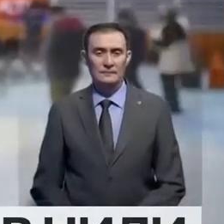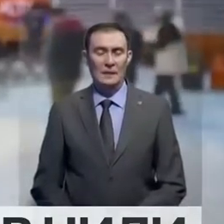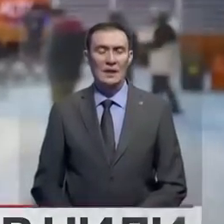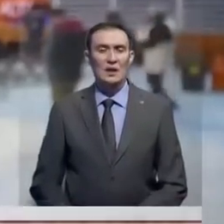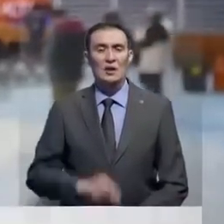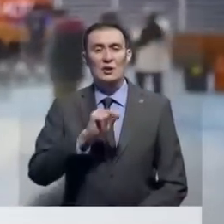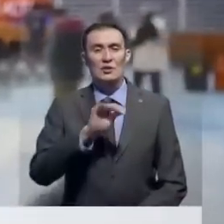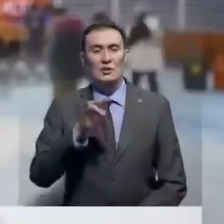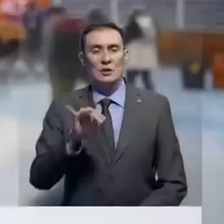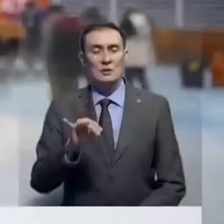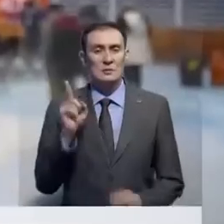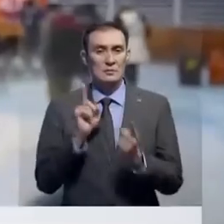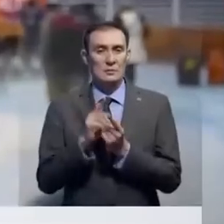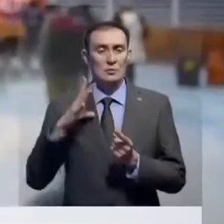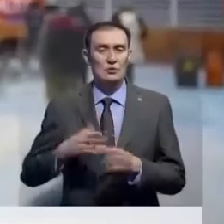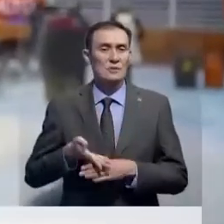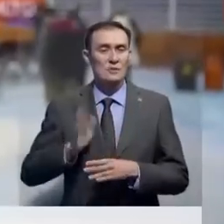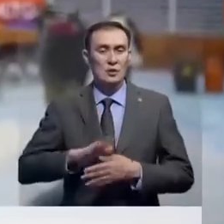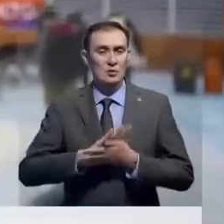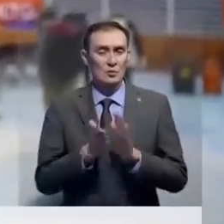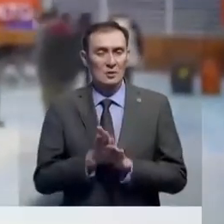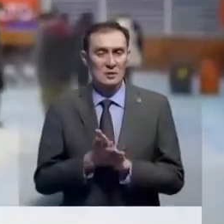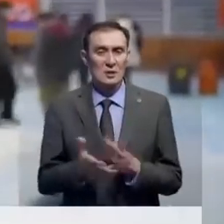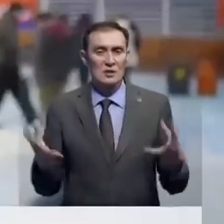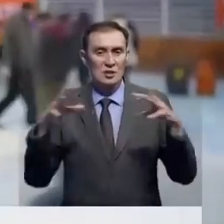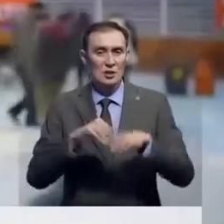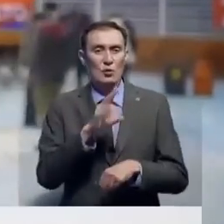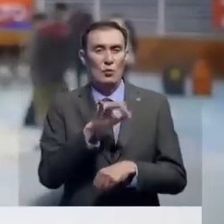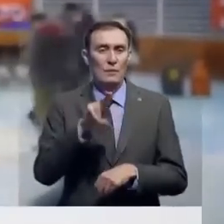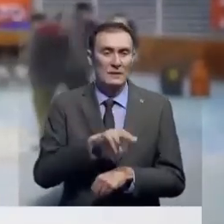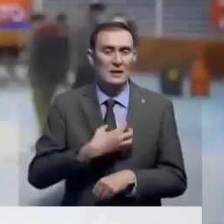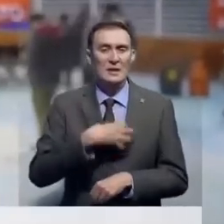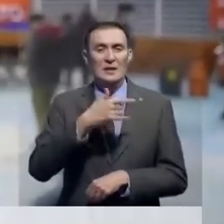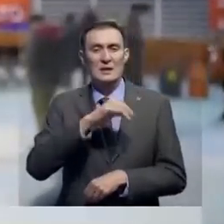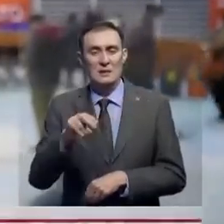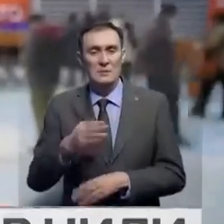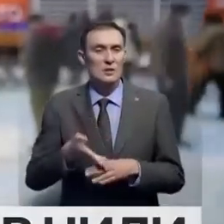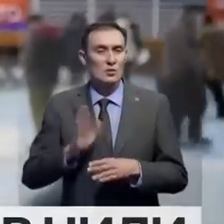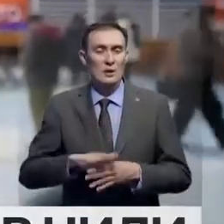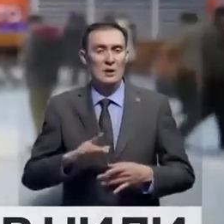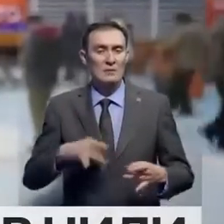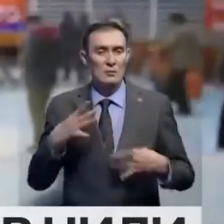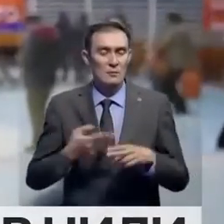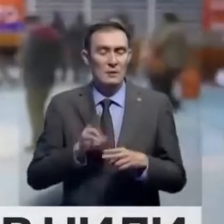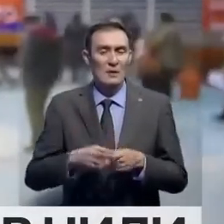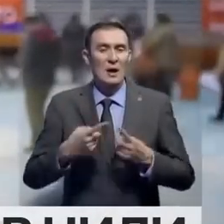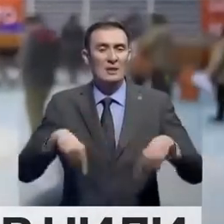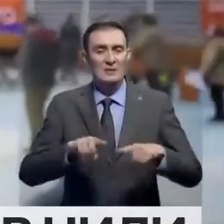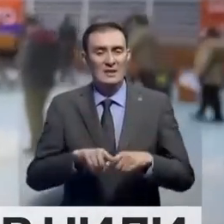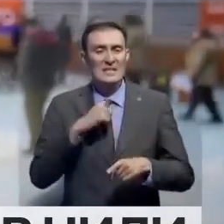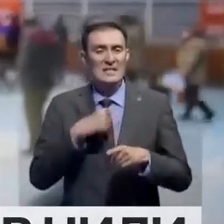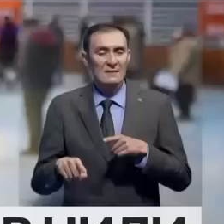Чили столкнулся с чрезвычайно серьезной ситуацией из-за сочетания к вид гриппа а также социальной напряженности и поэтому мы организовали